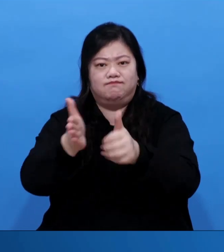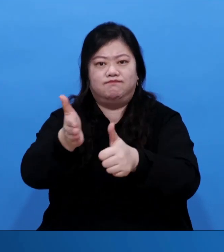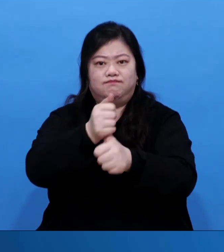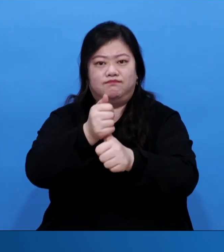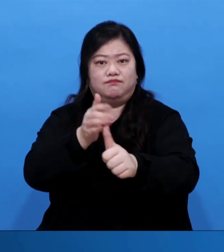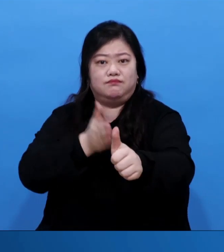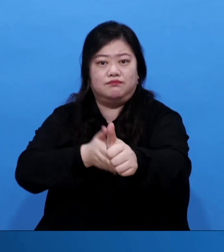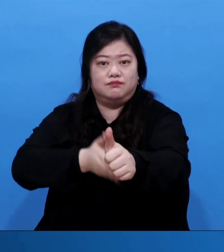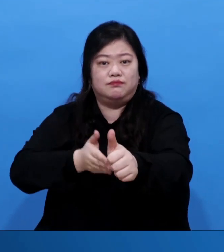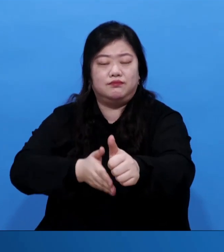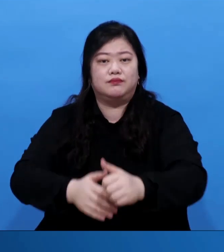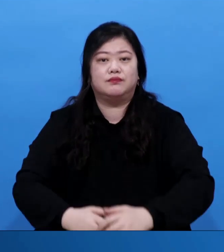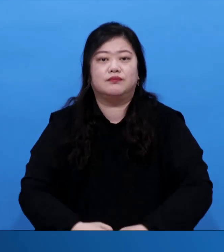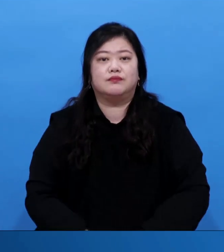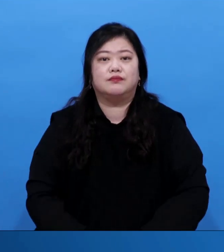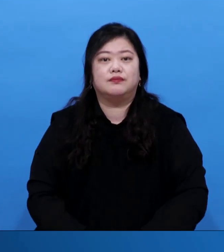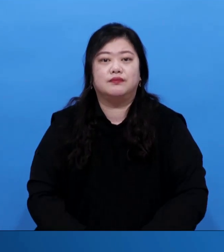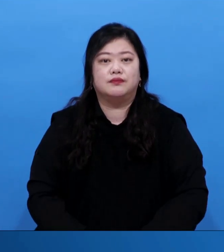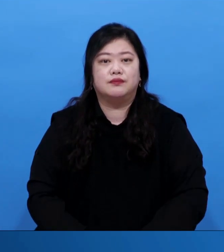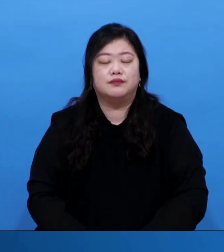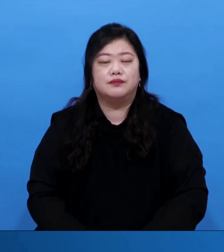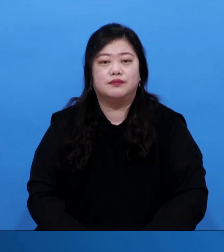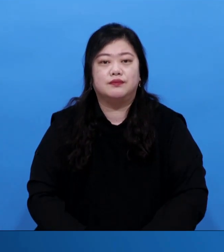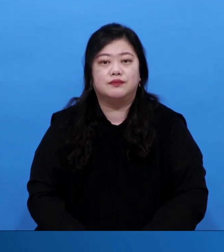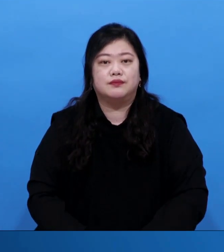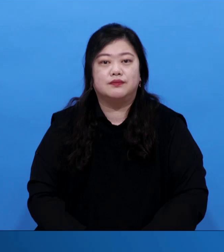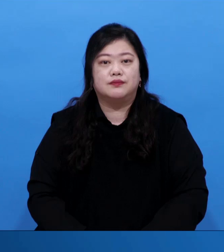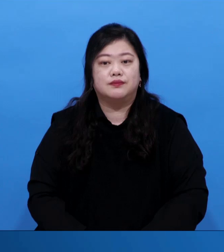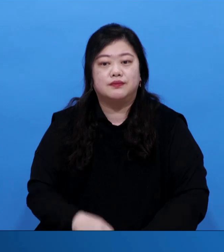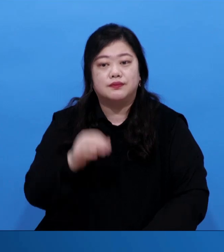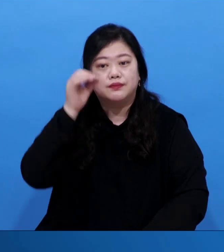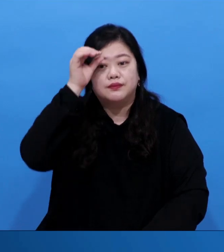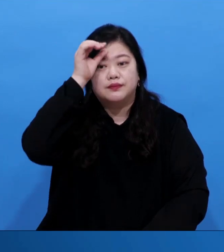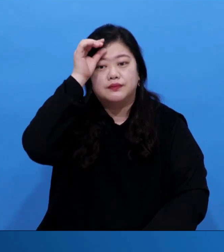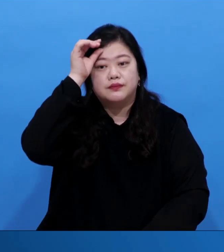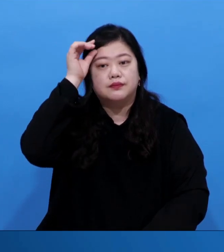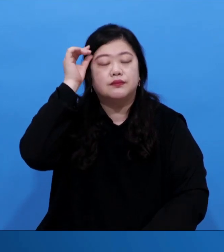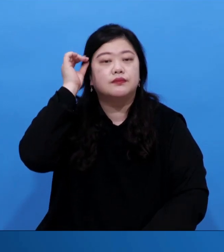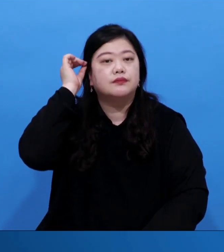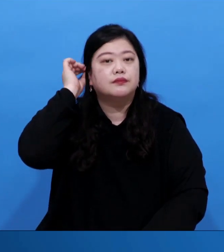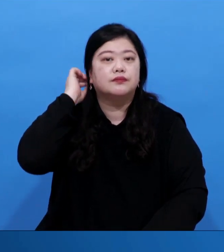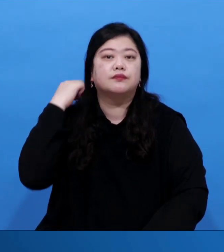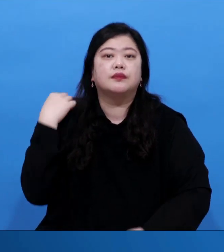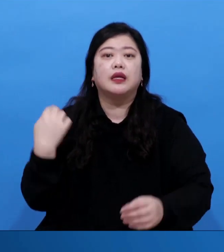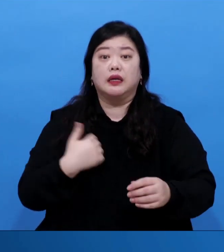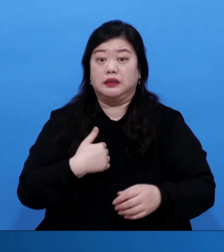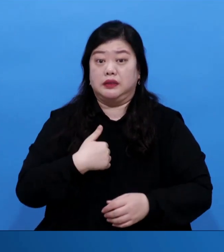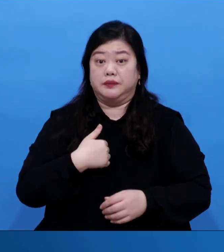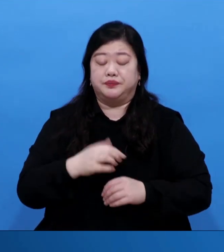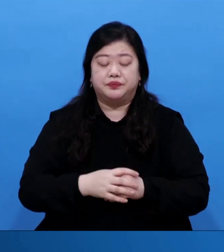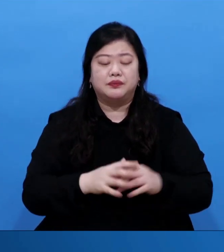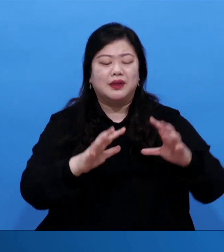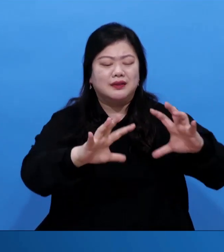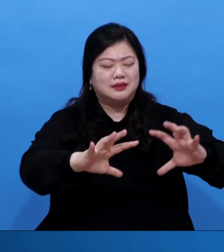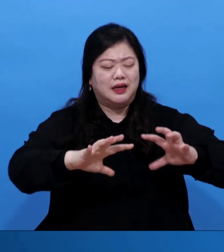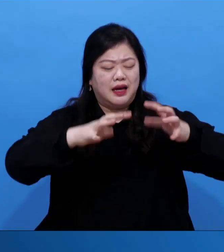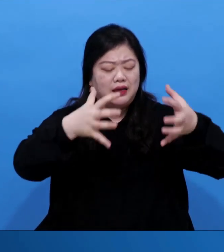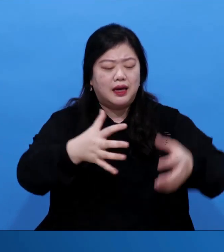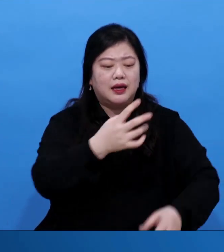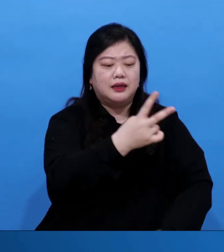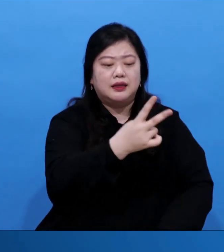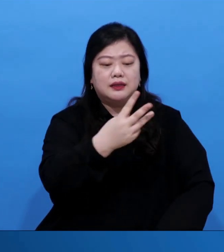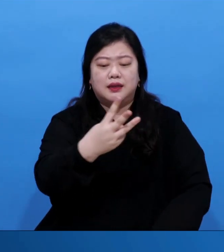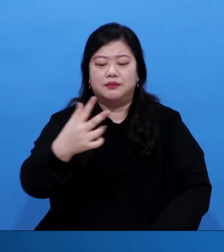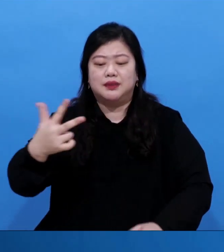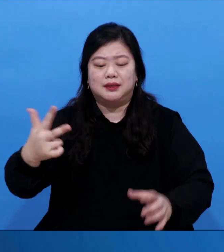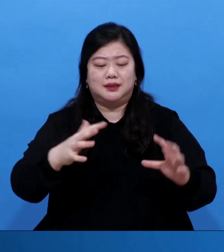to and our hearing impaired may you enjoy this doublefold. 진짜입니다. Really. 저는 전 세계 237 나라에 제자 일어날